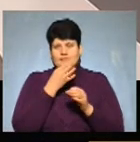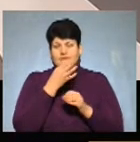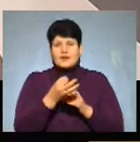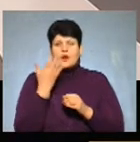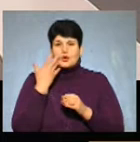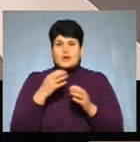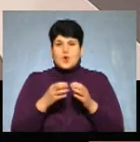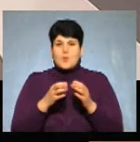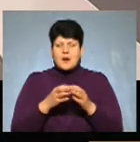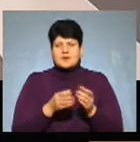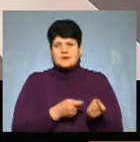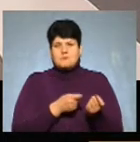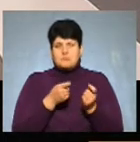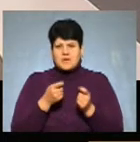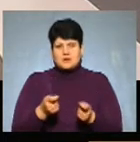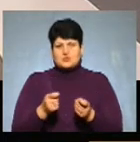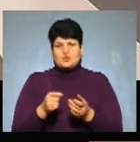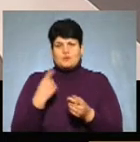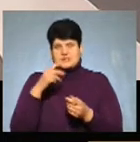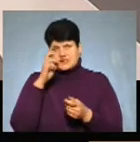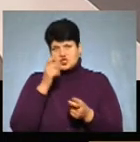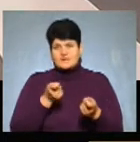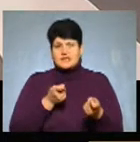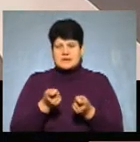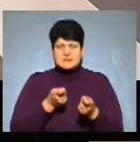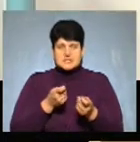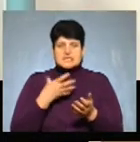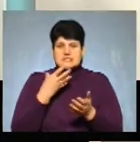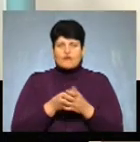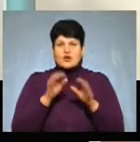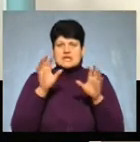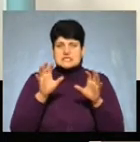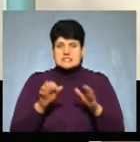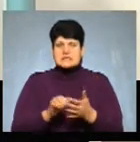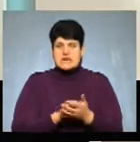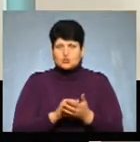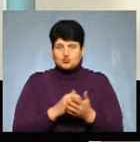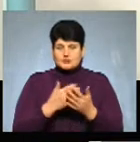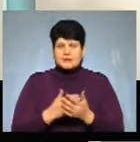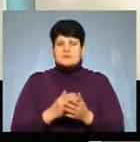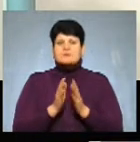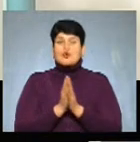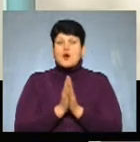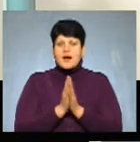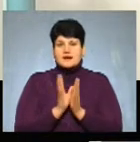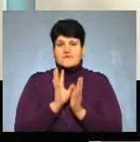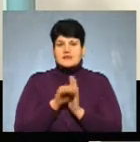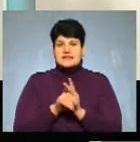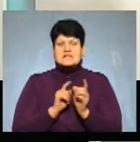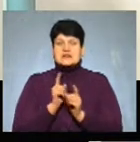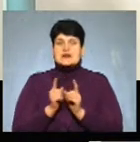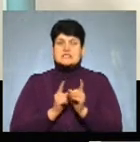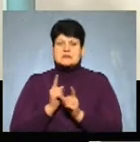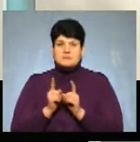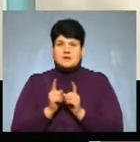громади принесуть до обласних державних адміністрацій свої статути з проханням про внесення